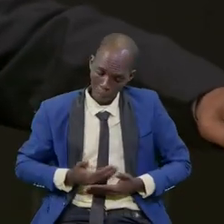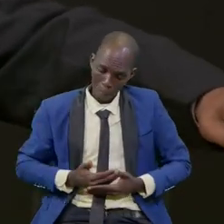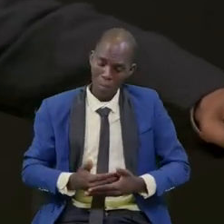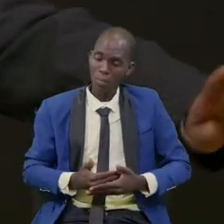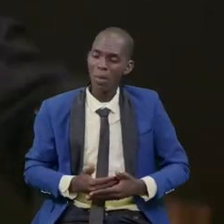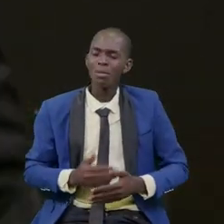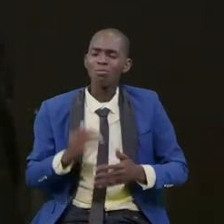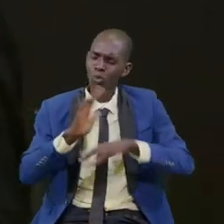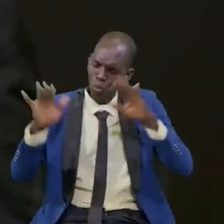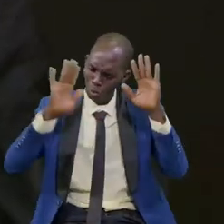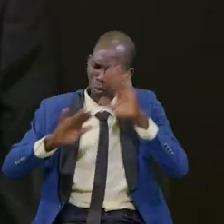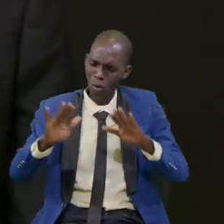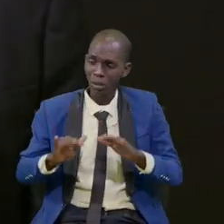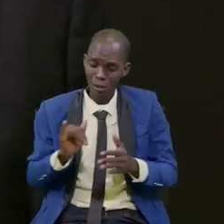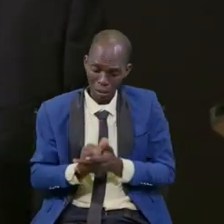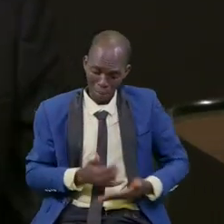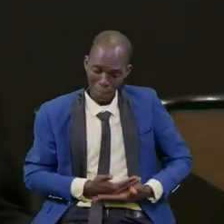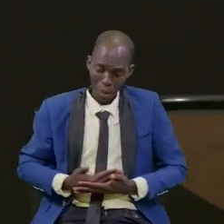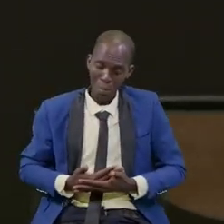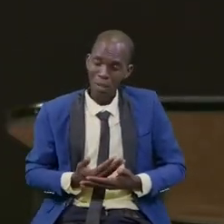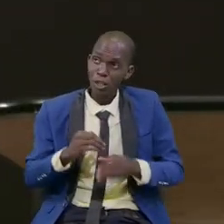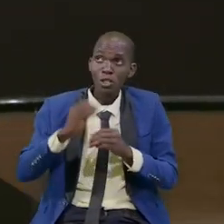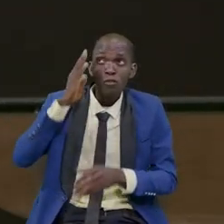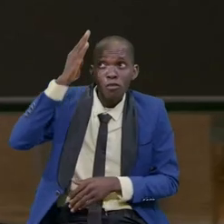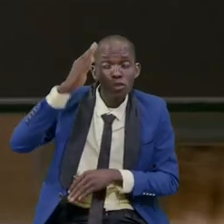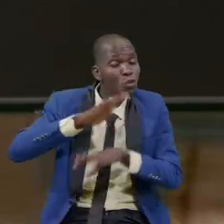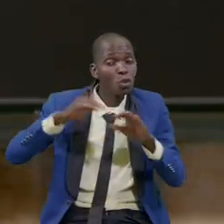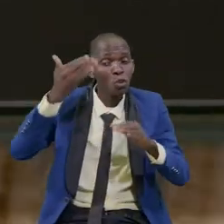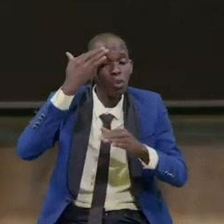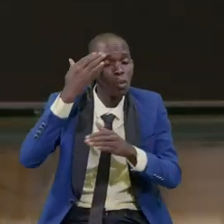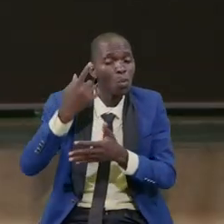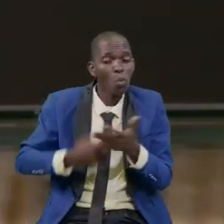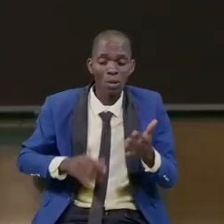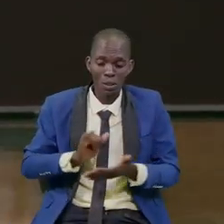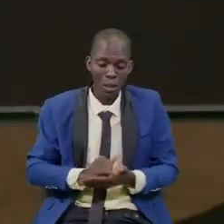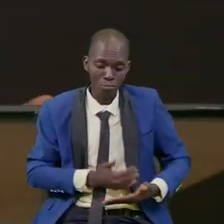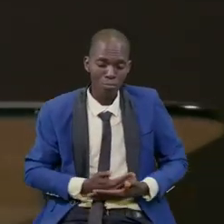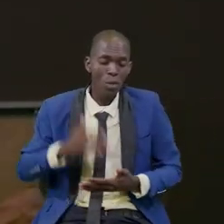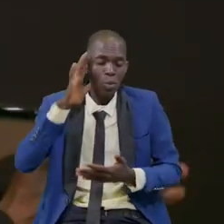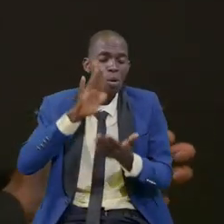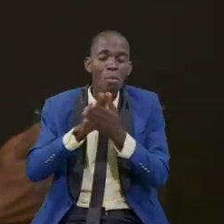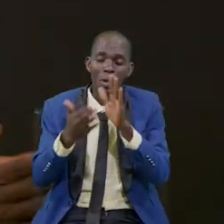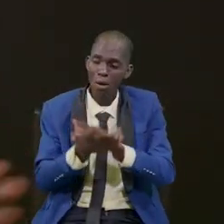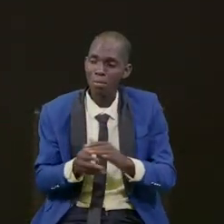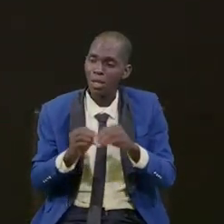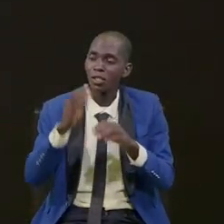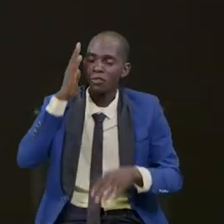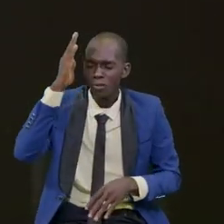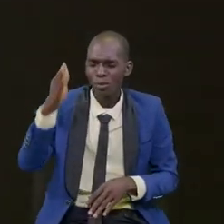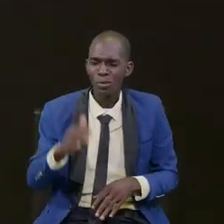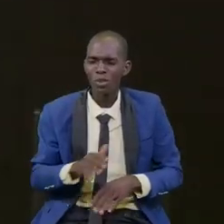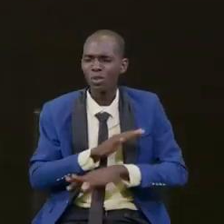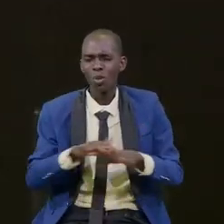oublier ce que tu dis là. Elle ne doit pas, que faut oublier ta culpabilité. Non, faut pas oublier la culpabilité. Faut